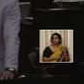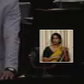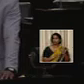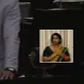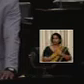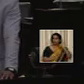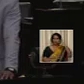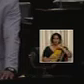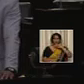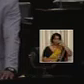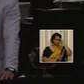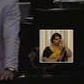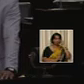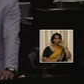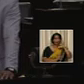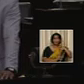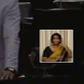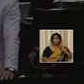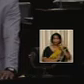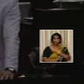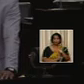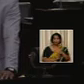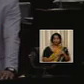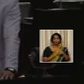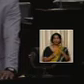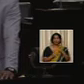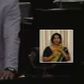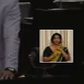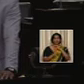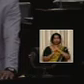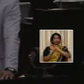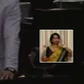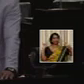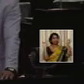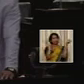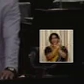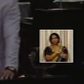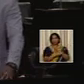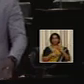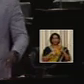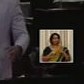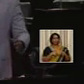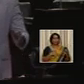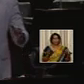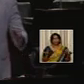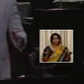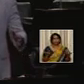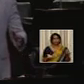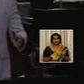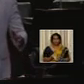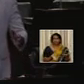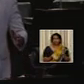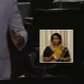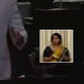नियोजकथानायक तुमणी कोलम प्रधान शाखा कलवाण शाखावट किसी दू हेतु ये मे कदा कर मेक दिगिन दिगट